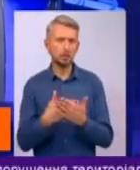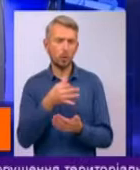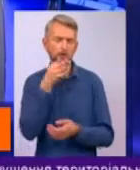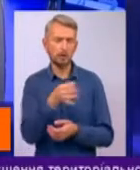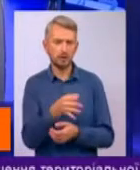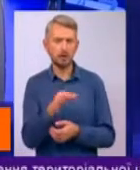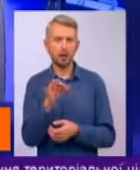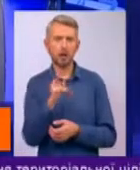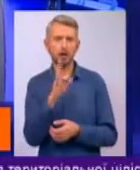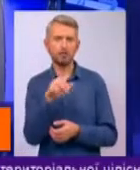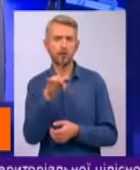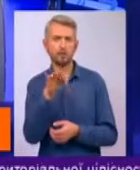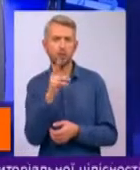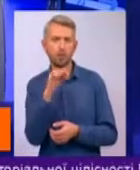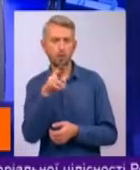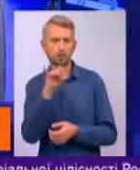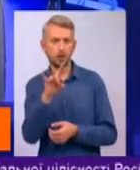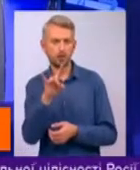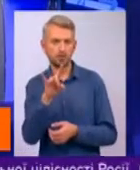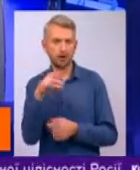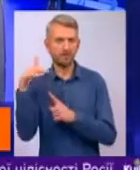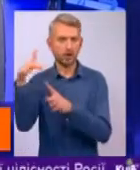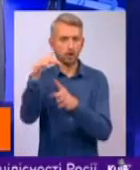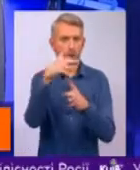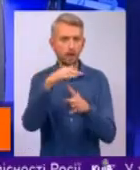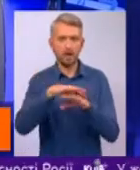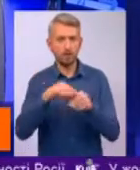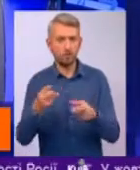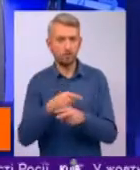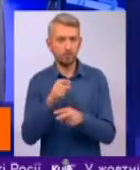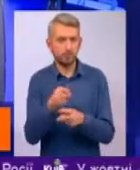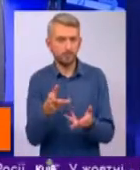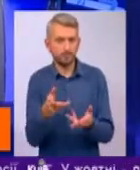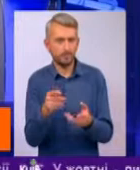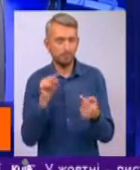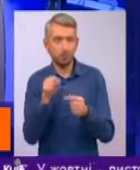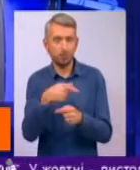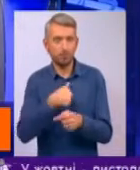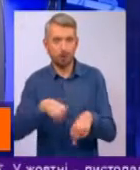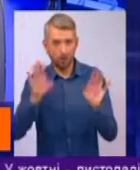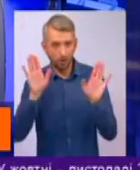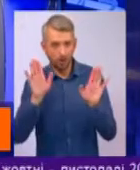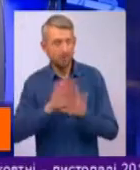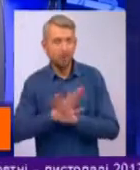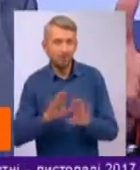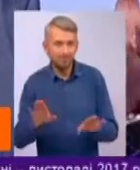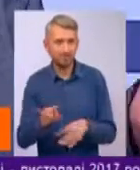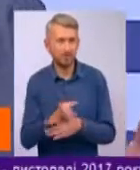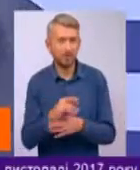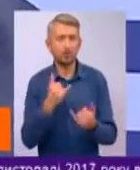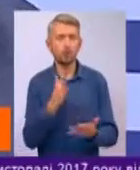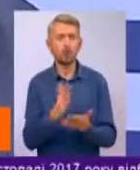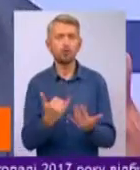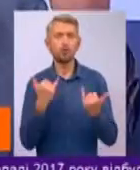сказала квадрокоптер, і це знімає всі питання. От ми без нього, от проти нього ми безсильні. Ну це ж неправда. Сьогодні є абсолютно